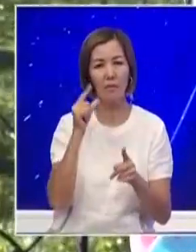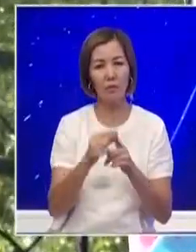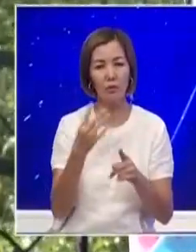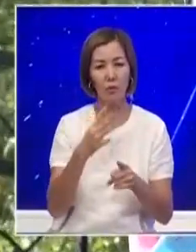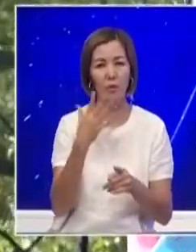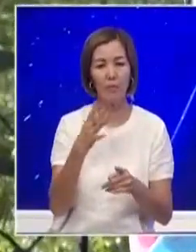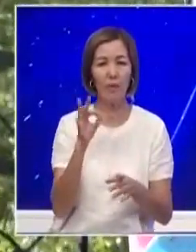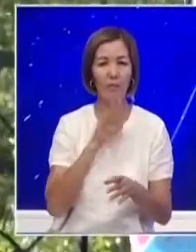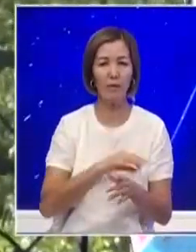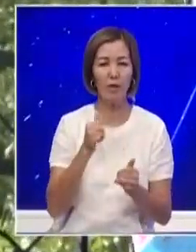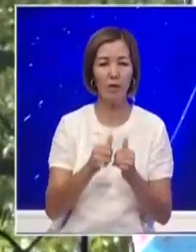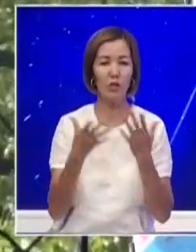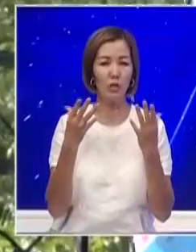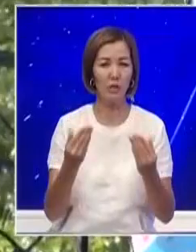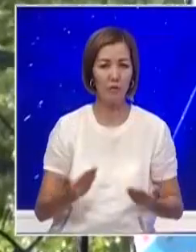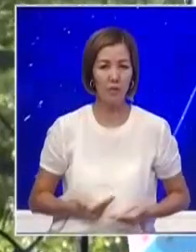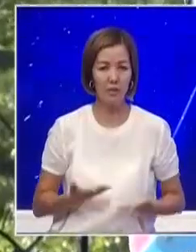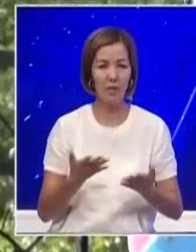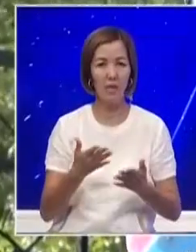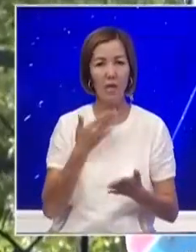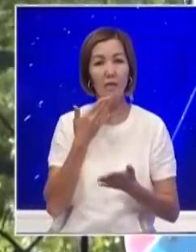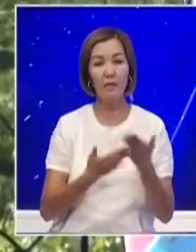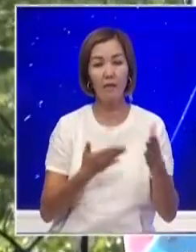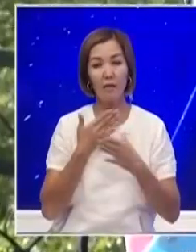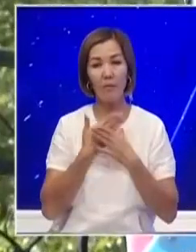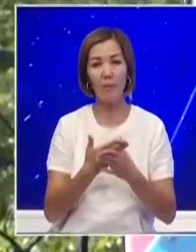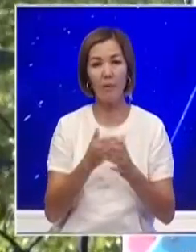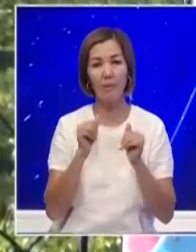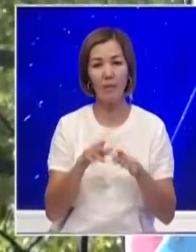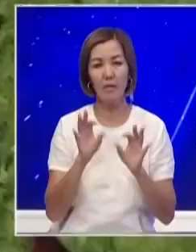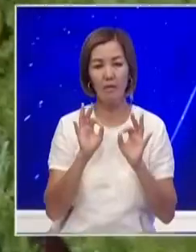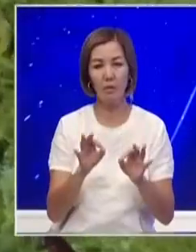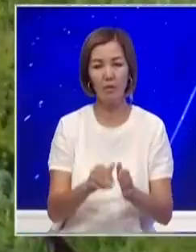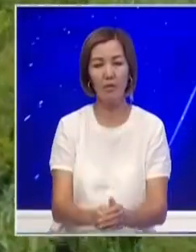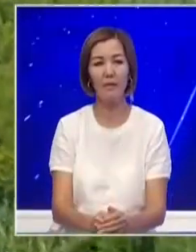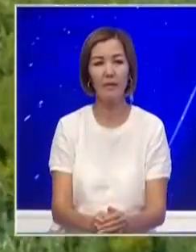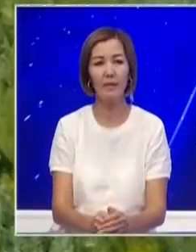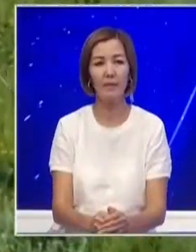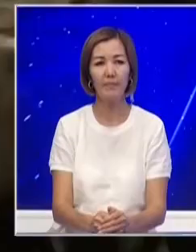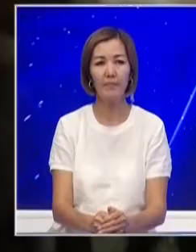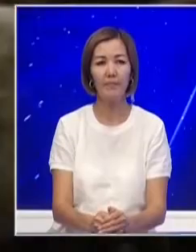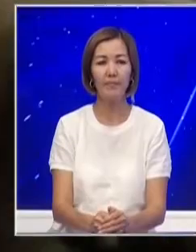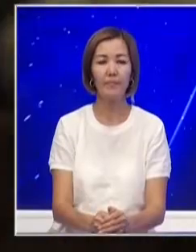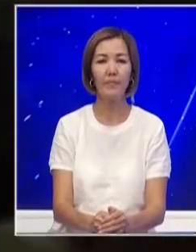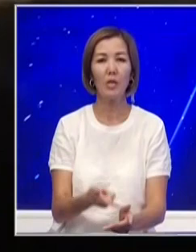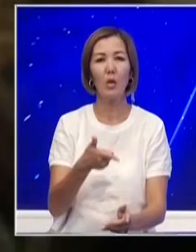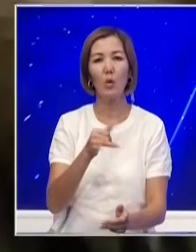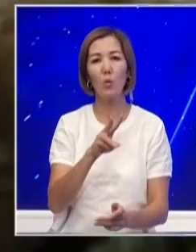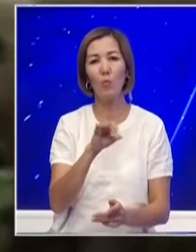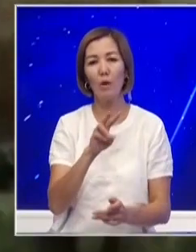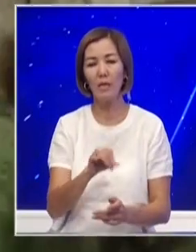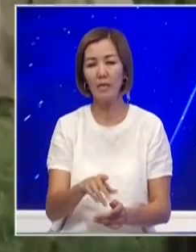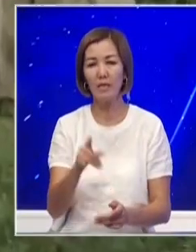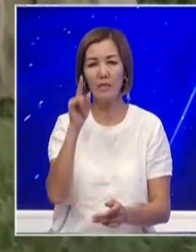должны применять их в повседневной жизни, ведь эти советы помогают нам принимать правильные решения. Поэт, просветитель, гуманист Абай Кунанбаев